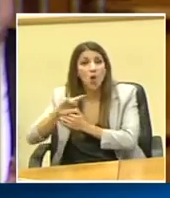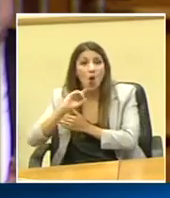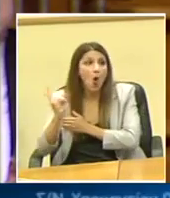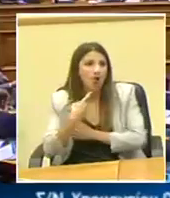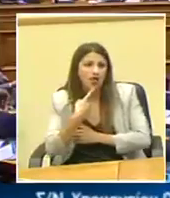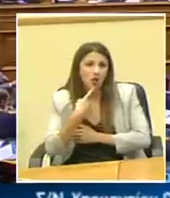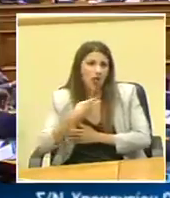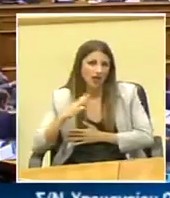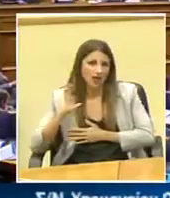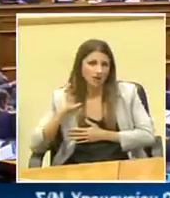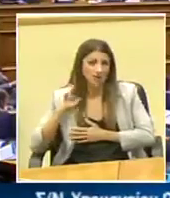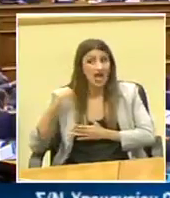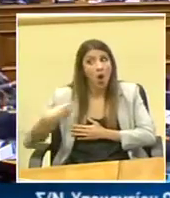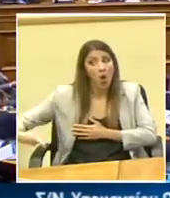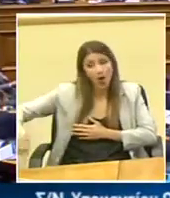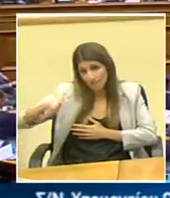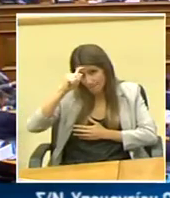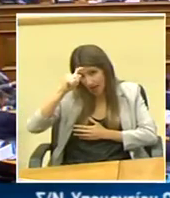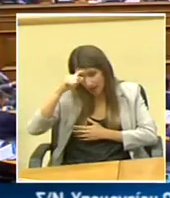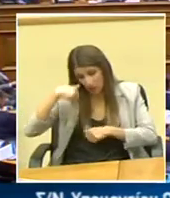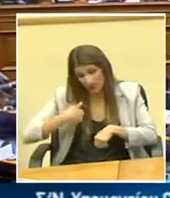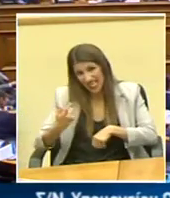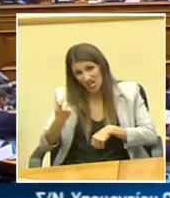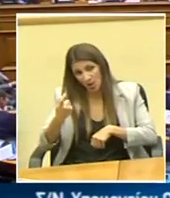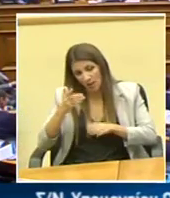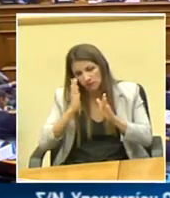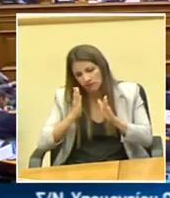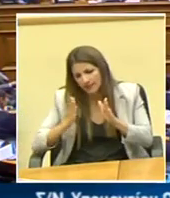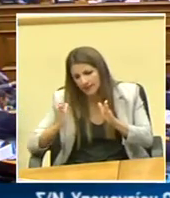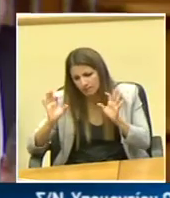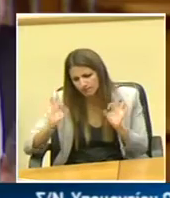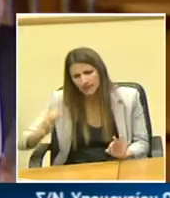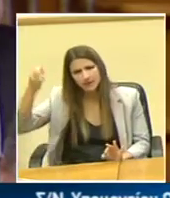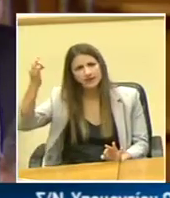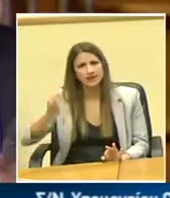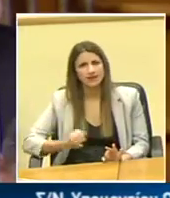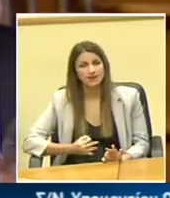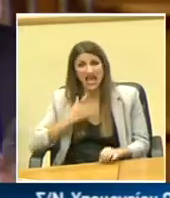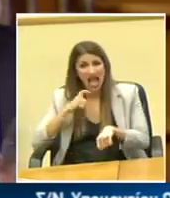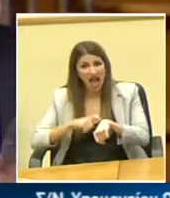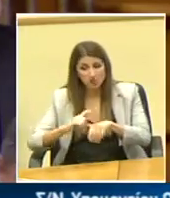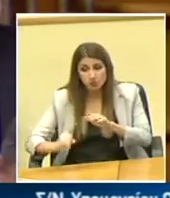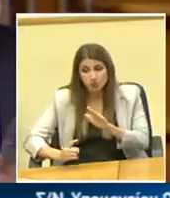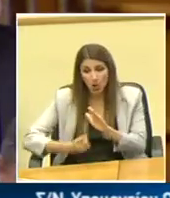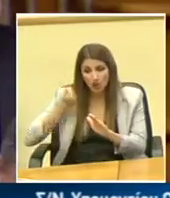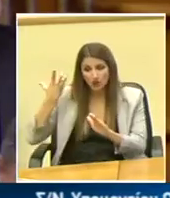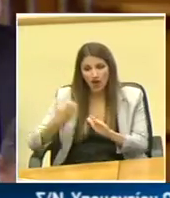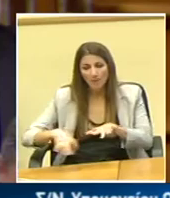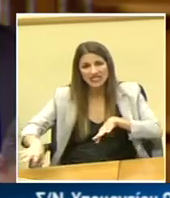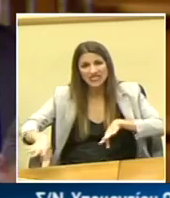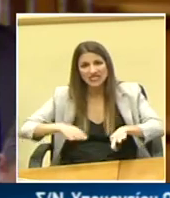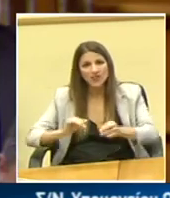Παραδέχονται ότι βάλαμε τάξη στα οικονομικά μας, ότι για πρώτη φορά έχουμε ένα σχέδιο αναπτυξιακό